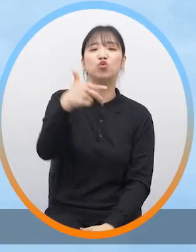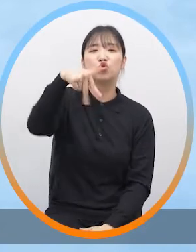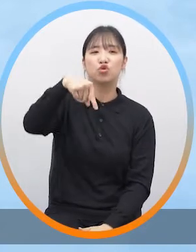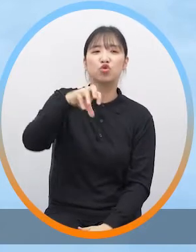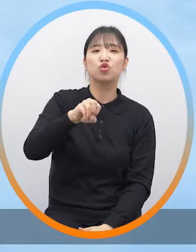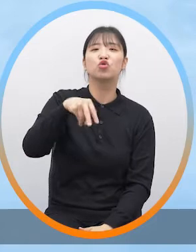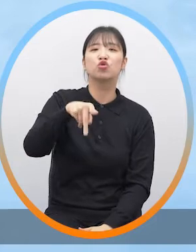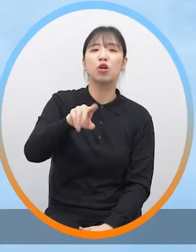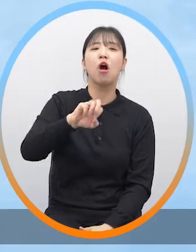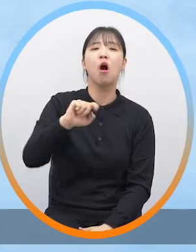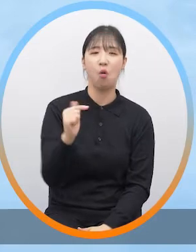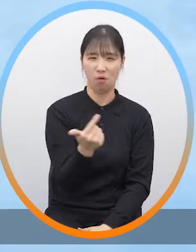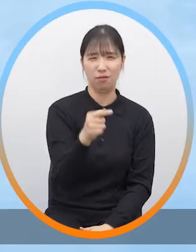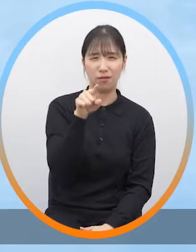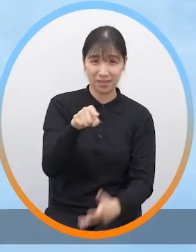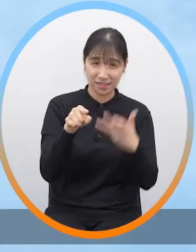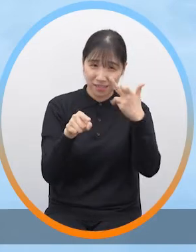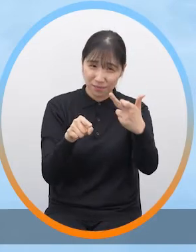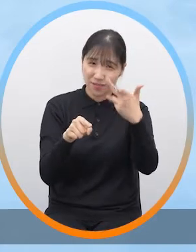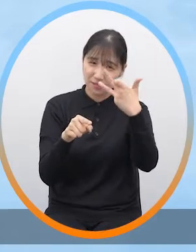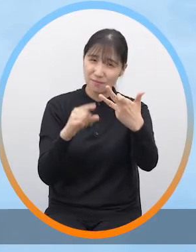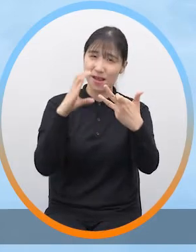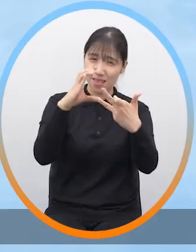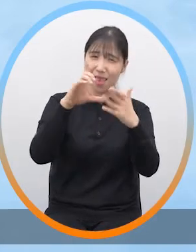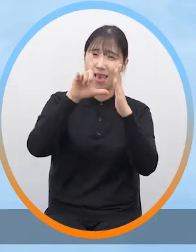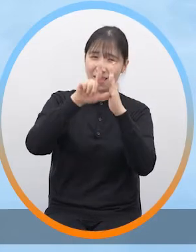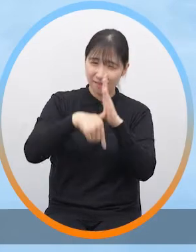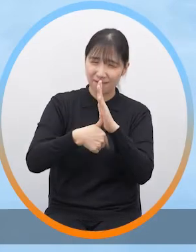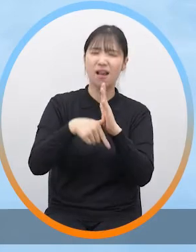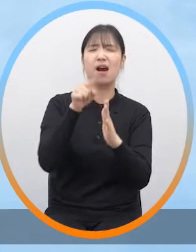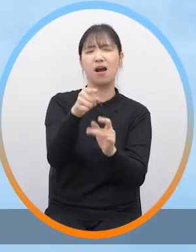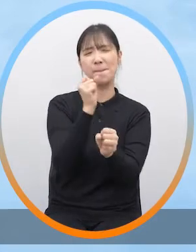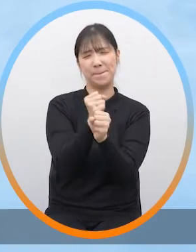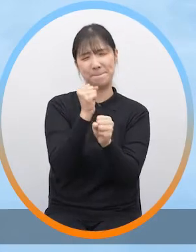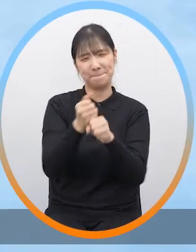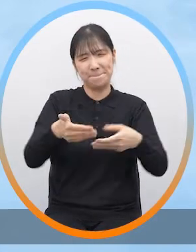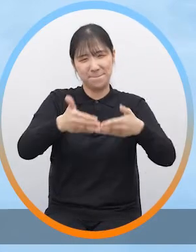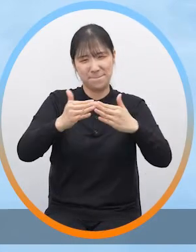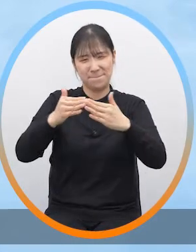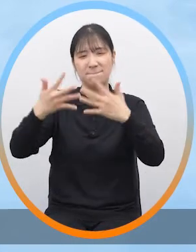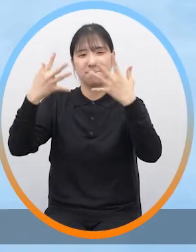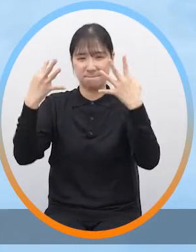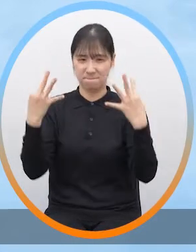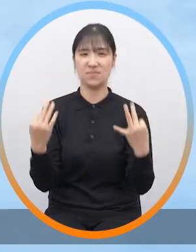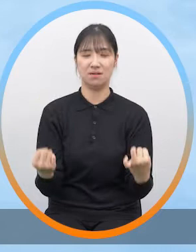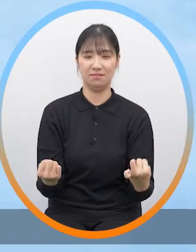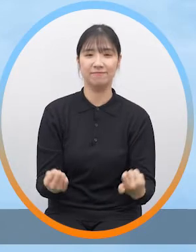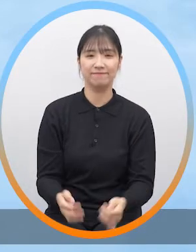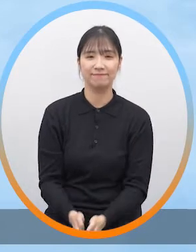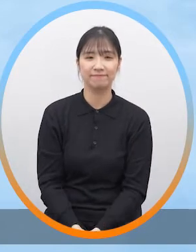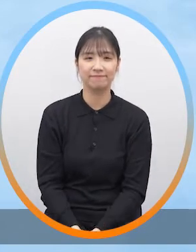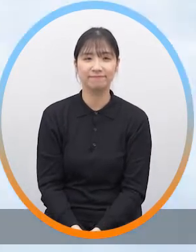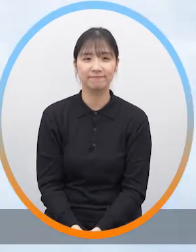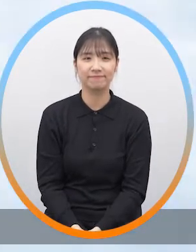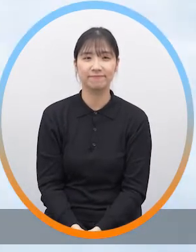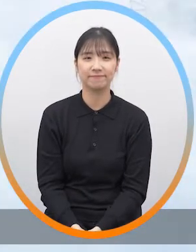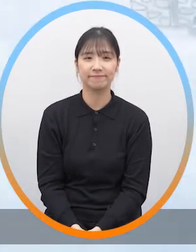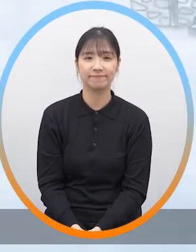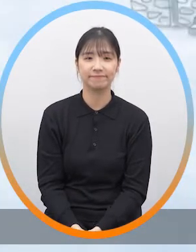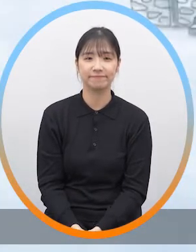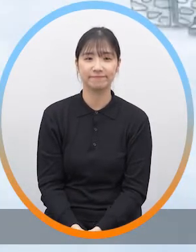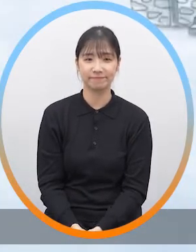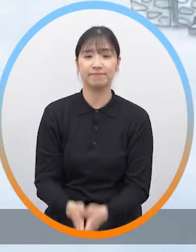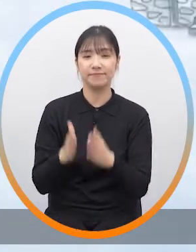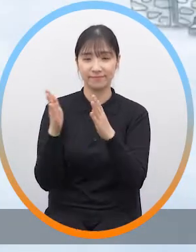합니다. 그래서 17, 18세기 이후에는 이런 문중서원들이 굉장히 많이 만들어집니다.